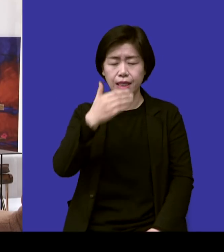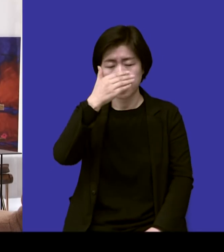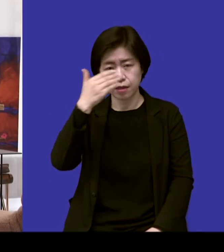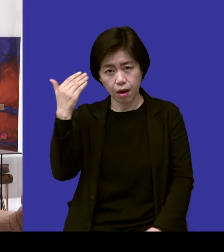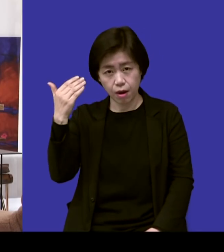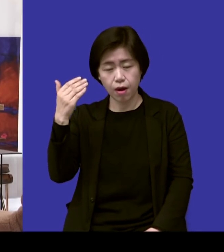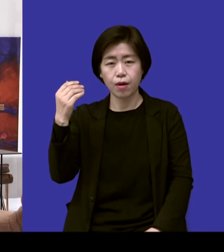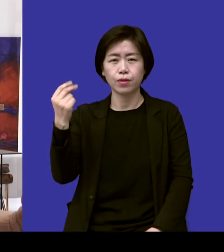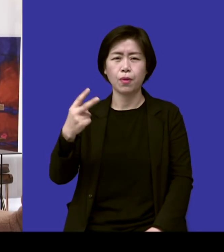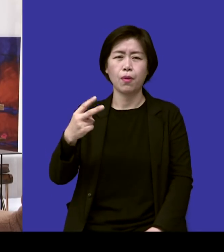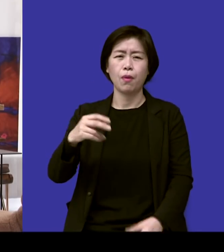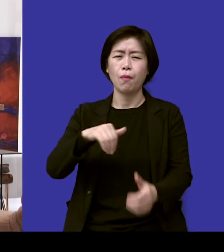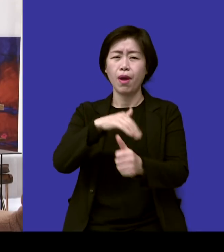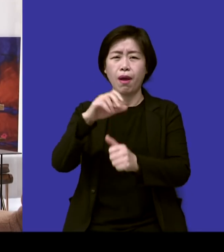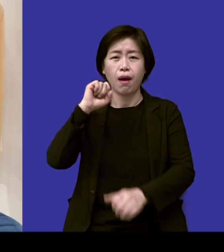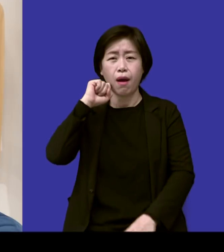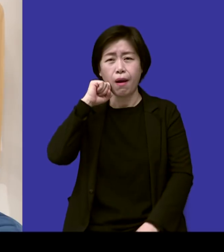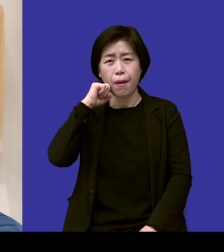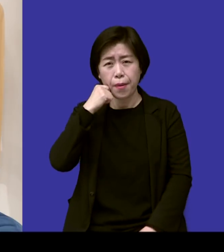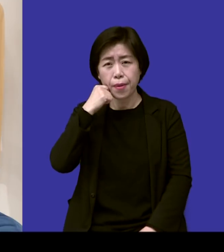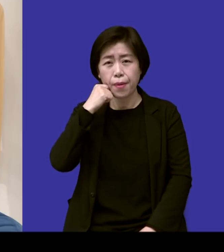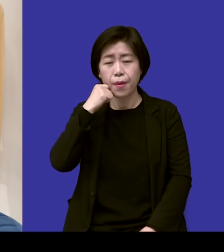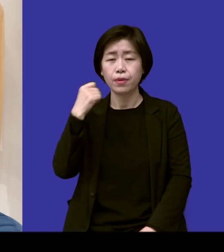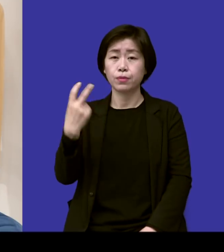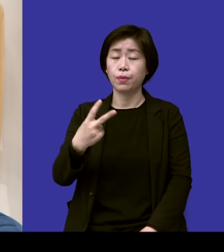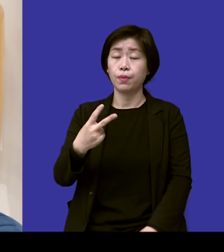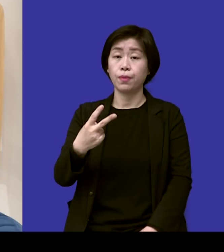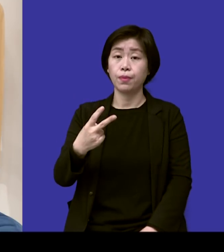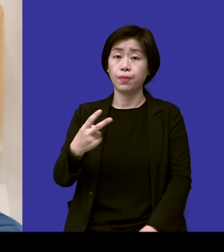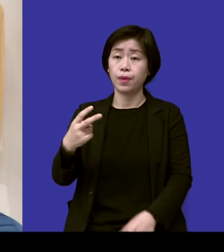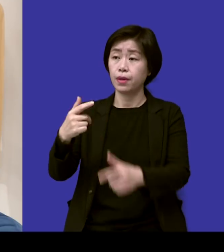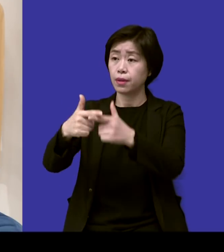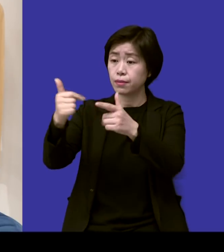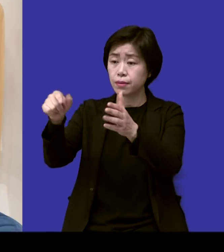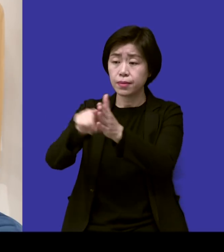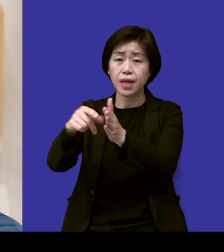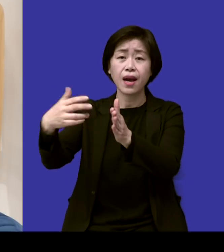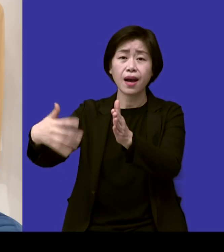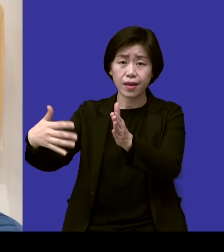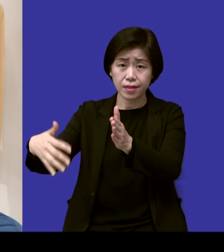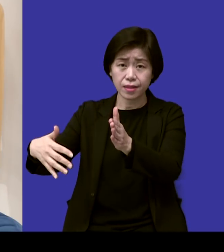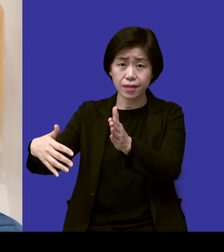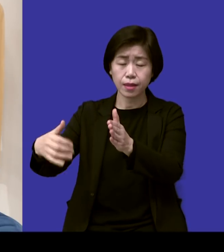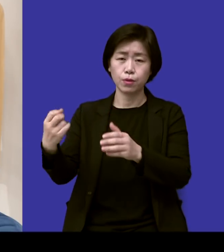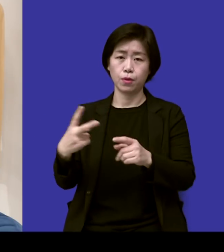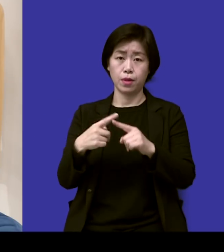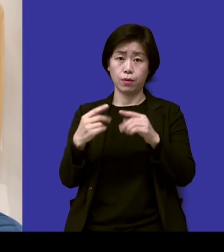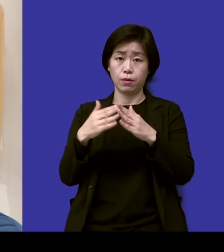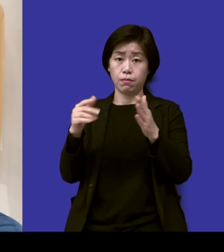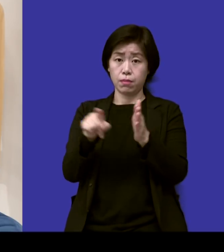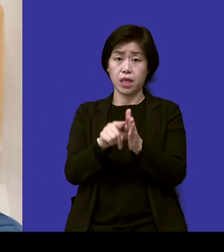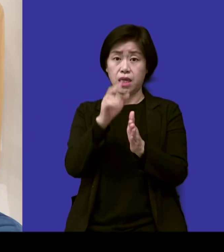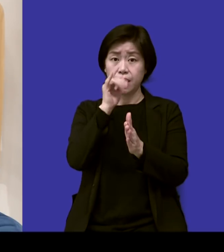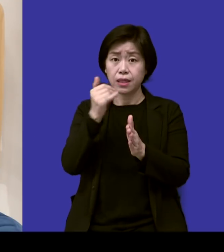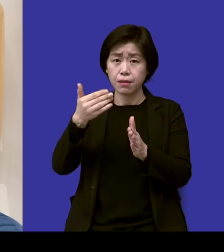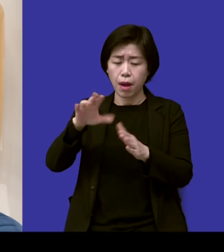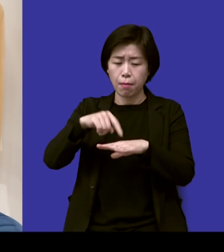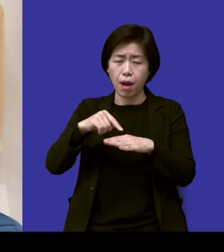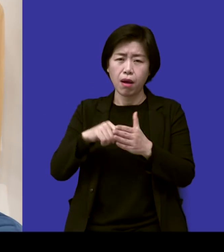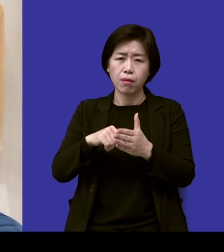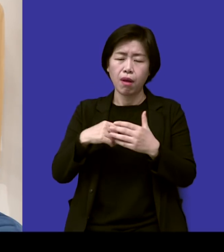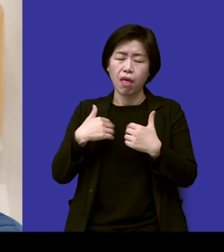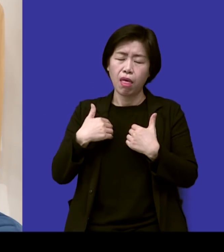청년들 되게 어려운 이 예수님을 믿지 않고 또 믿고 있는데 이제 뜨겁게 믿지